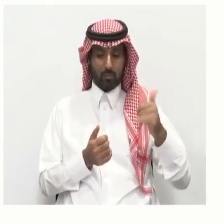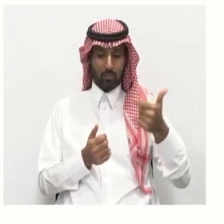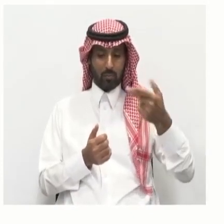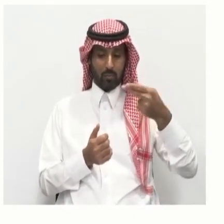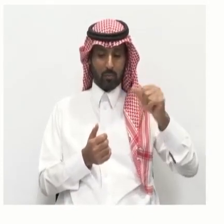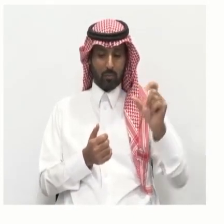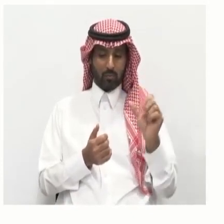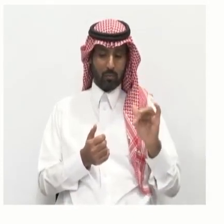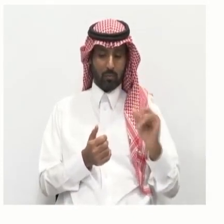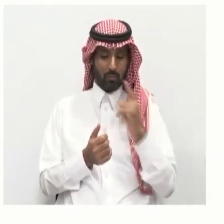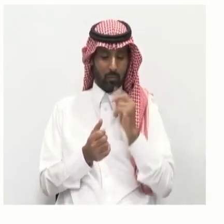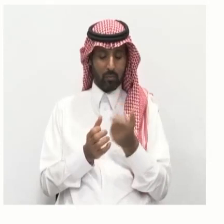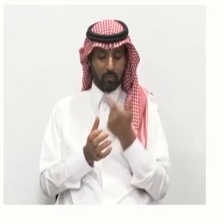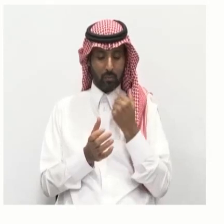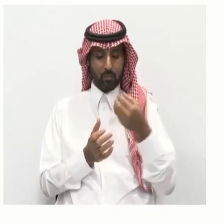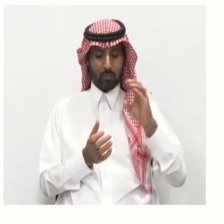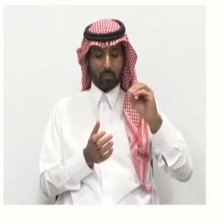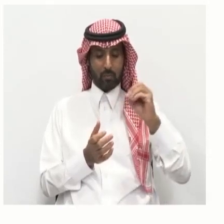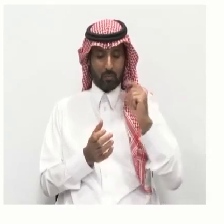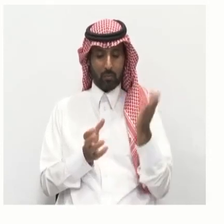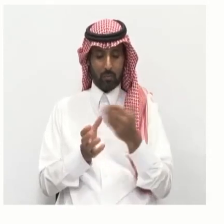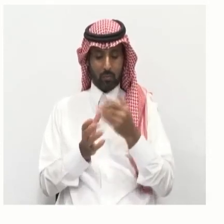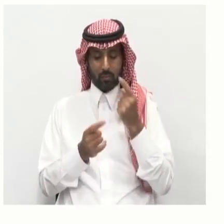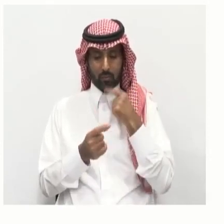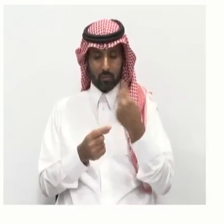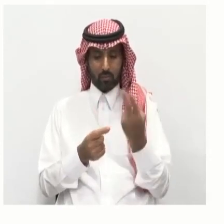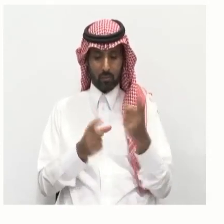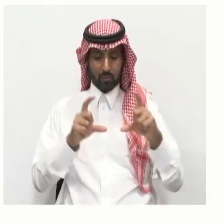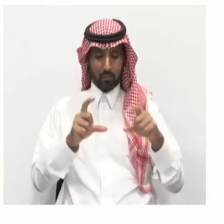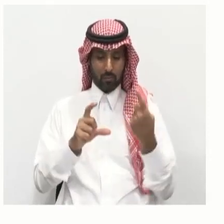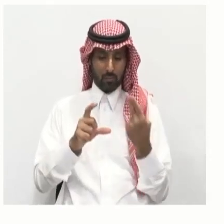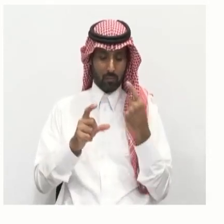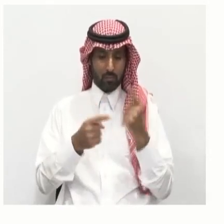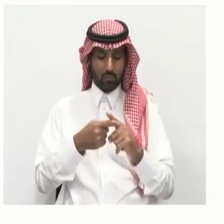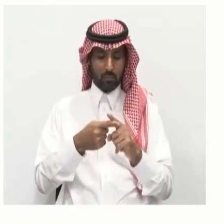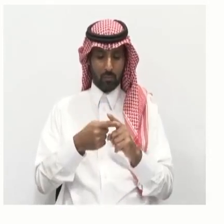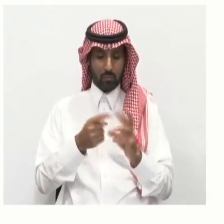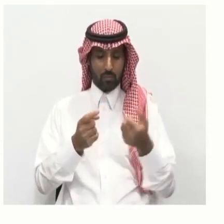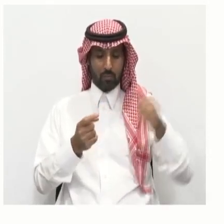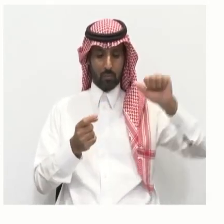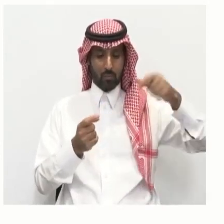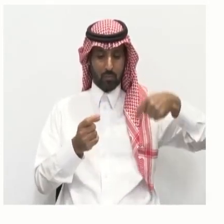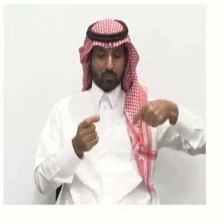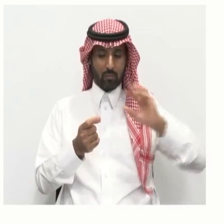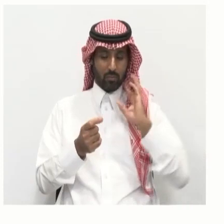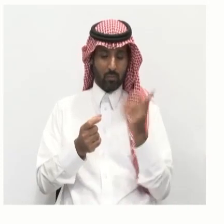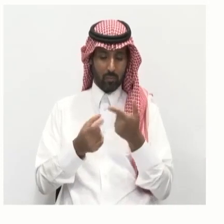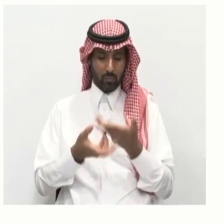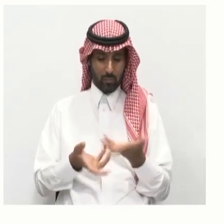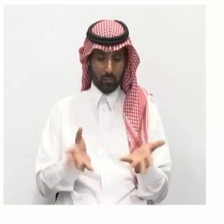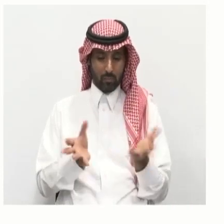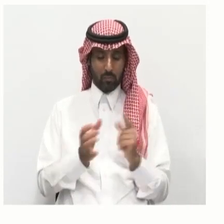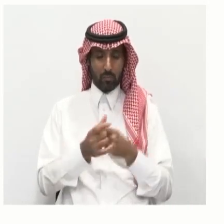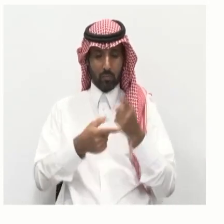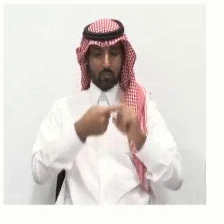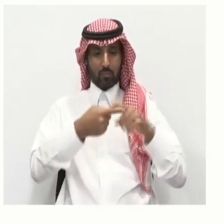5 س والكل 2 زائد ايش يا شباب لاحظ انه هنا كذلك ذائب زائد